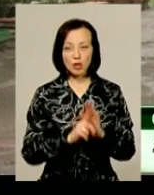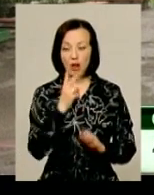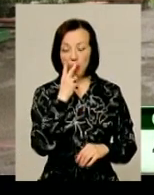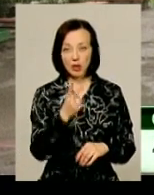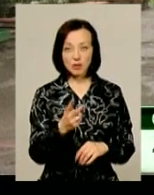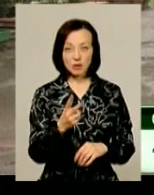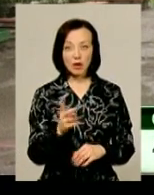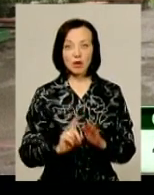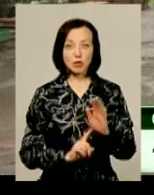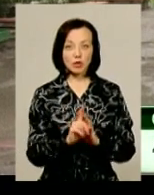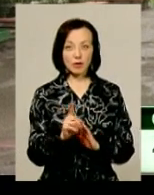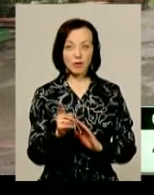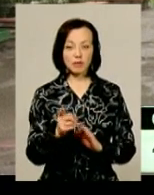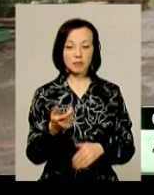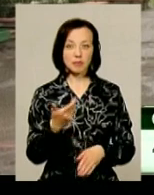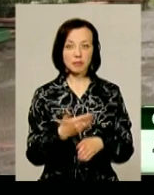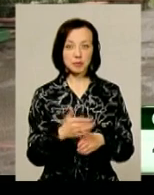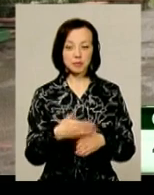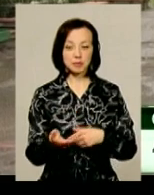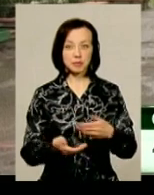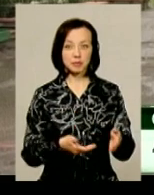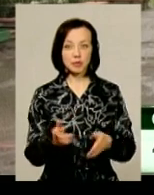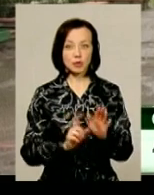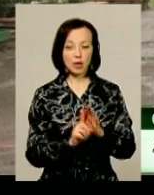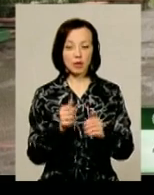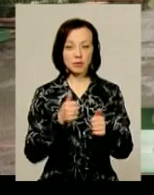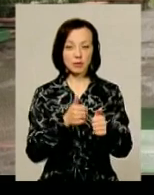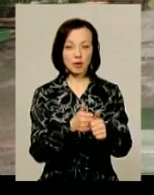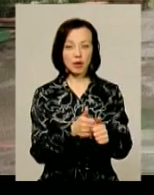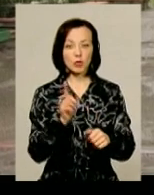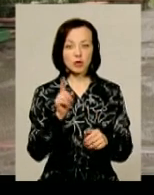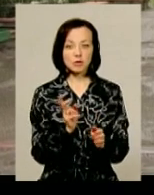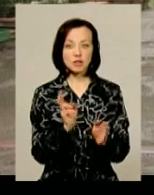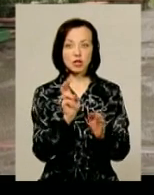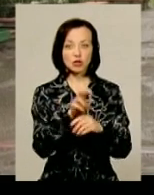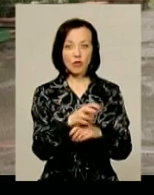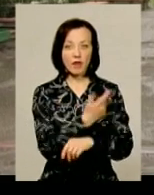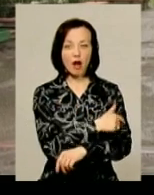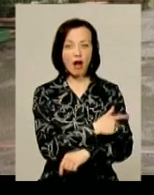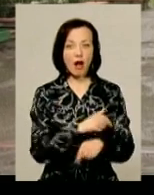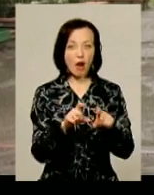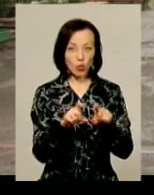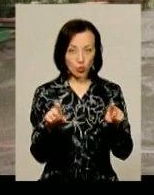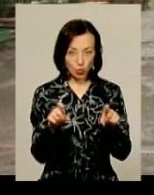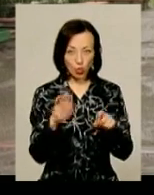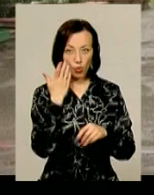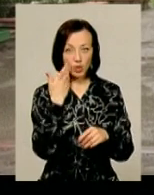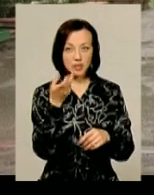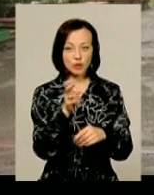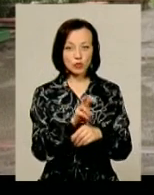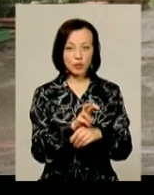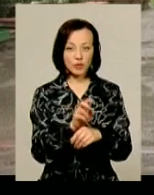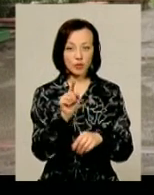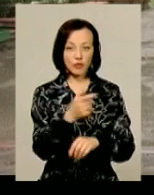її, почав від нас йти медленним шагом, ми почали йти за ним. Потім він зайшов в лікарню. Коли він зайшов в